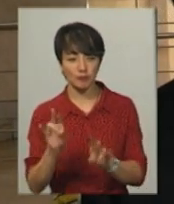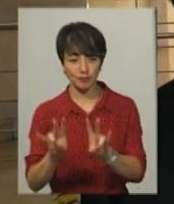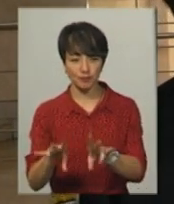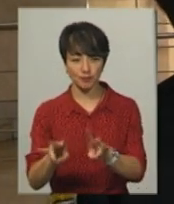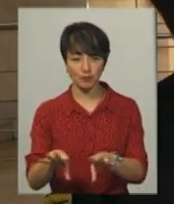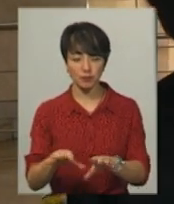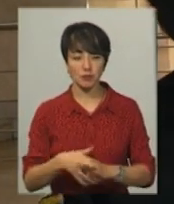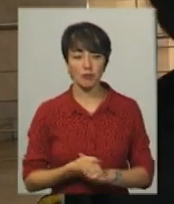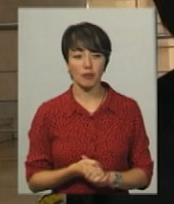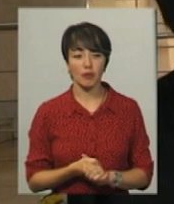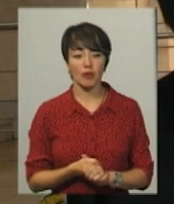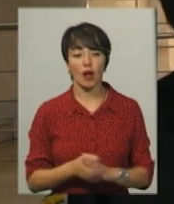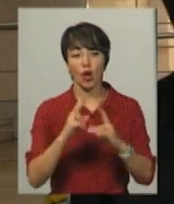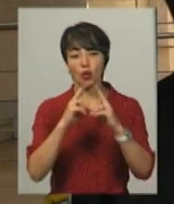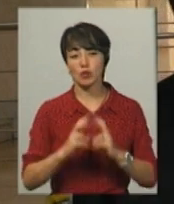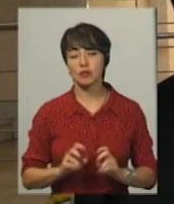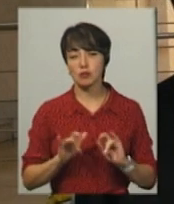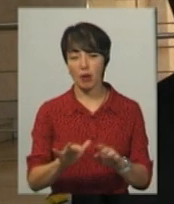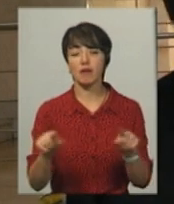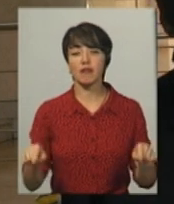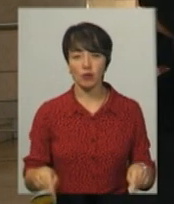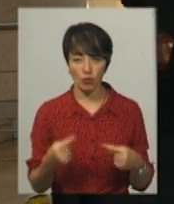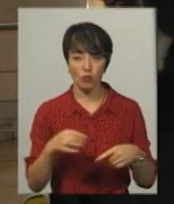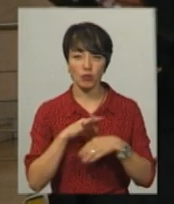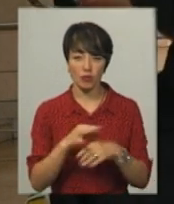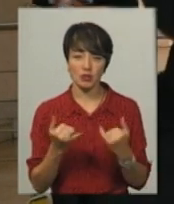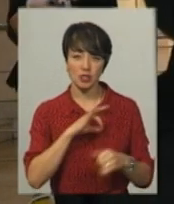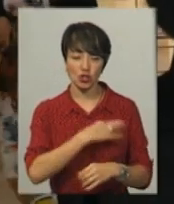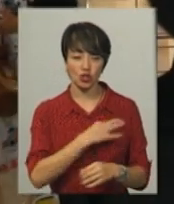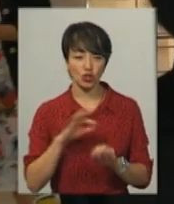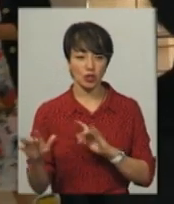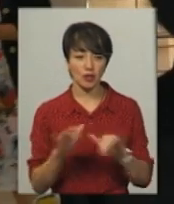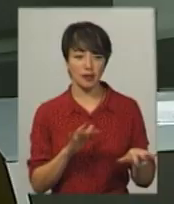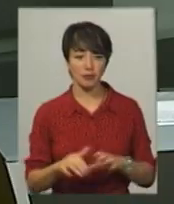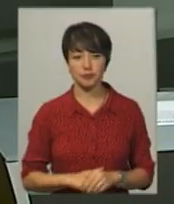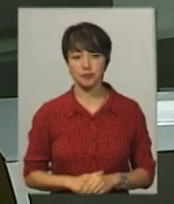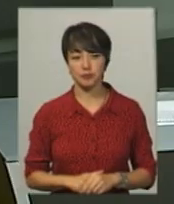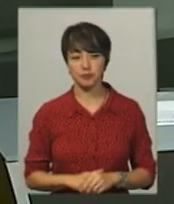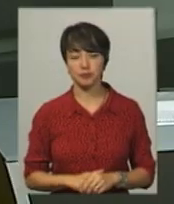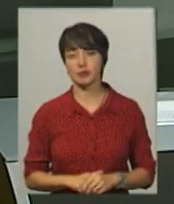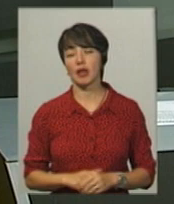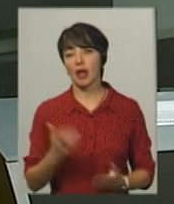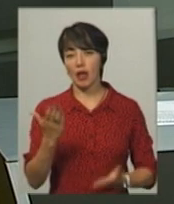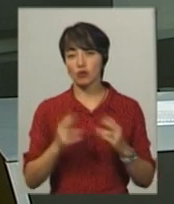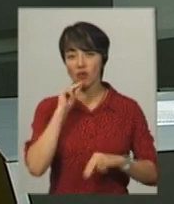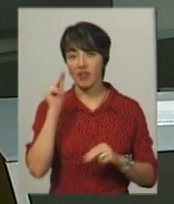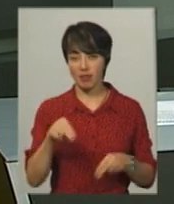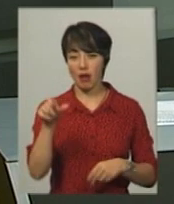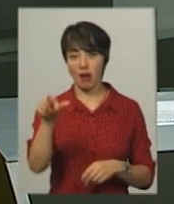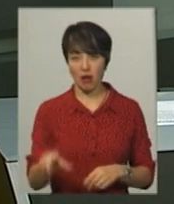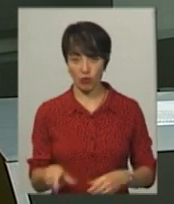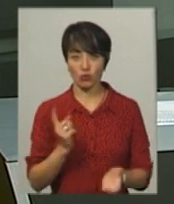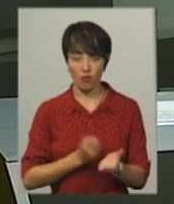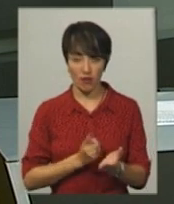тримання. Розслідування справи відновлене, проводяться наразі слідчі дії. Якщо вина підозрюваного